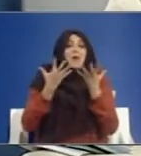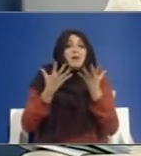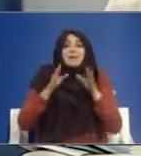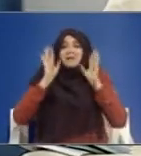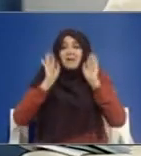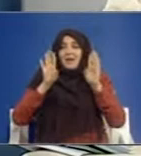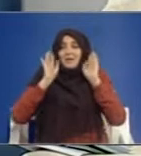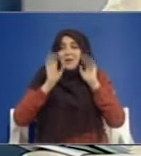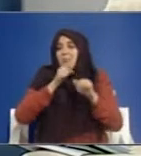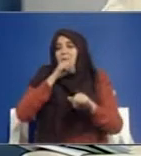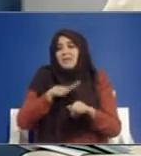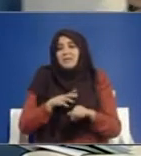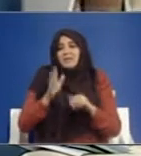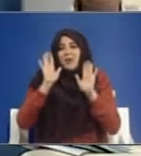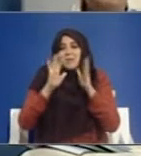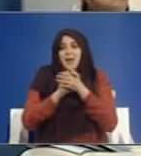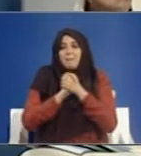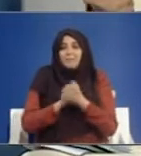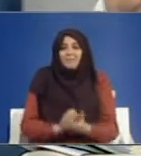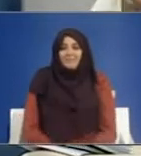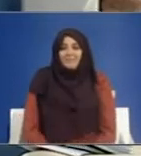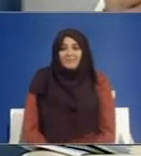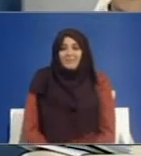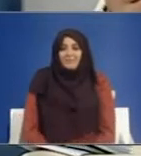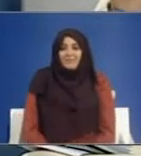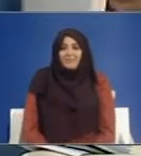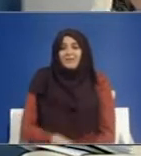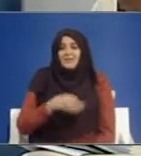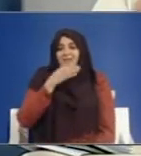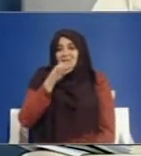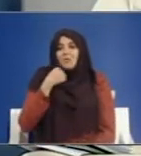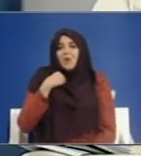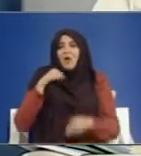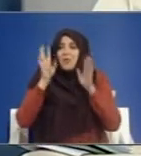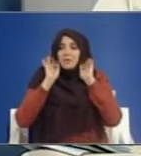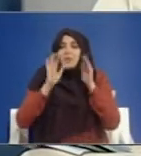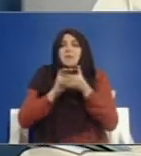الصلاة والسلام على رسول الله صلى الله عليه وسلم. صلى الله عليه وسلم. يقول أحدهم كنت أصلي